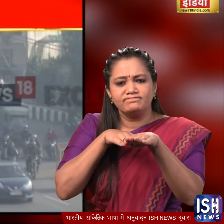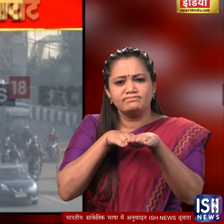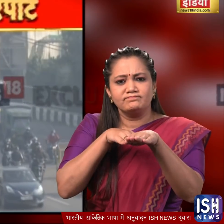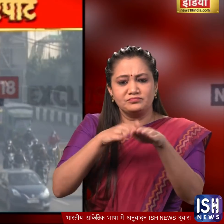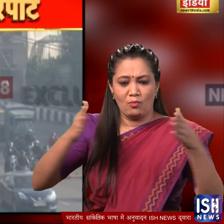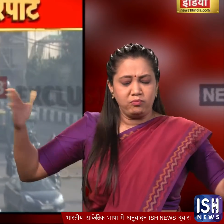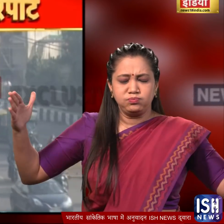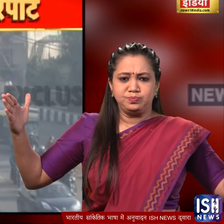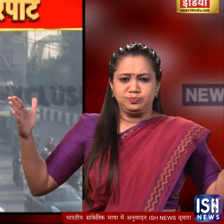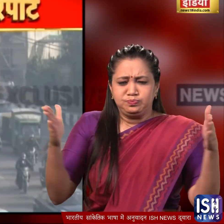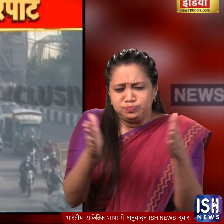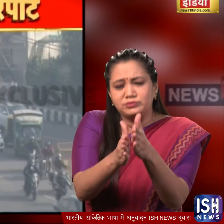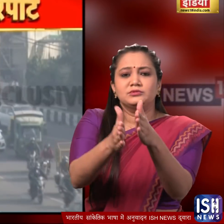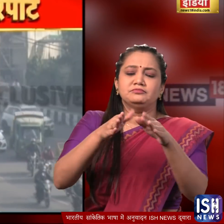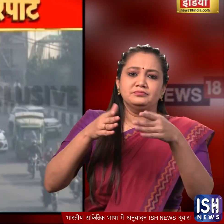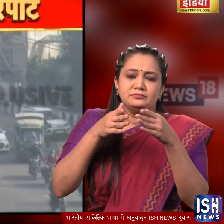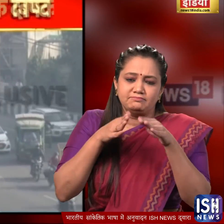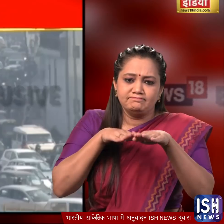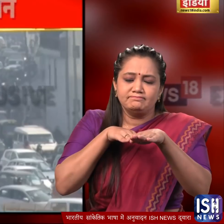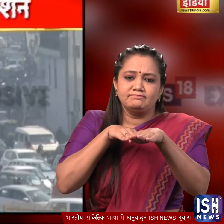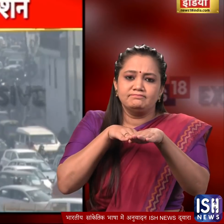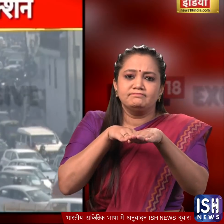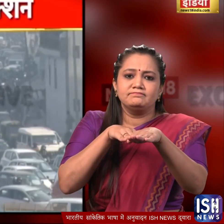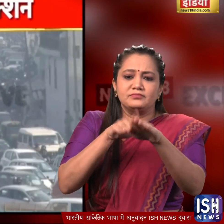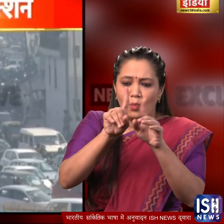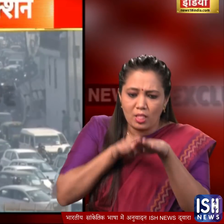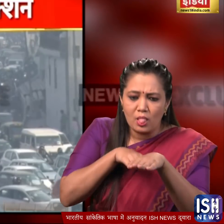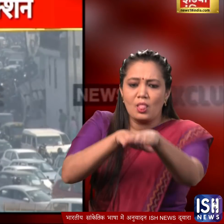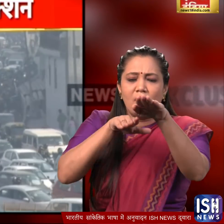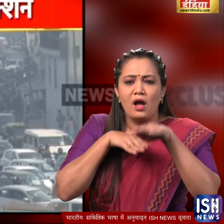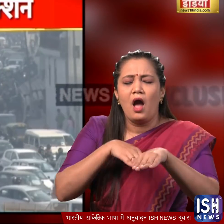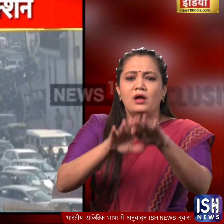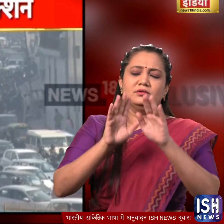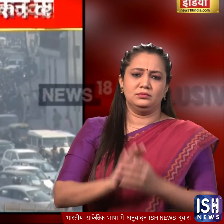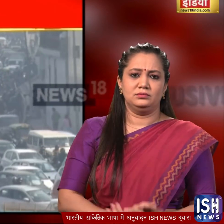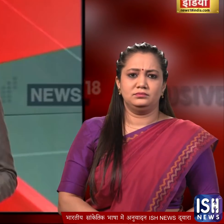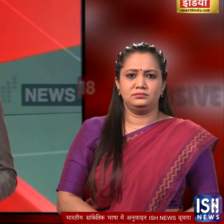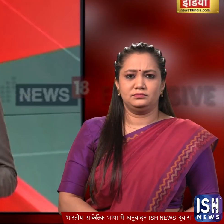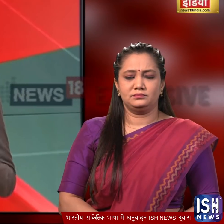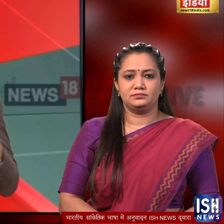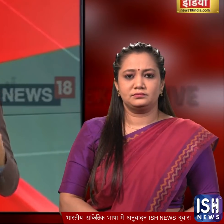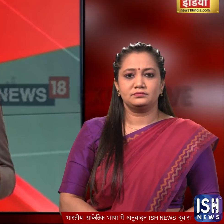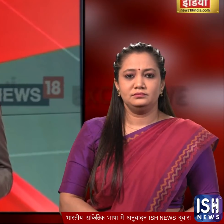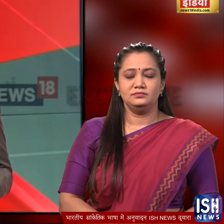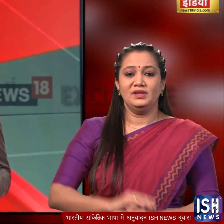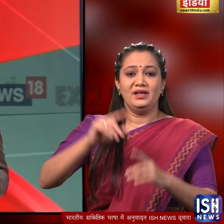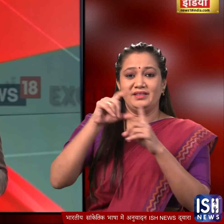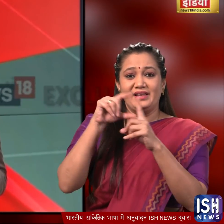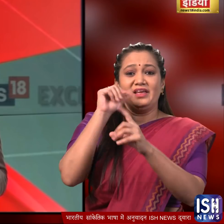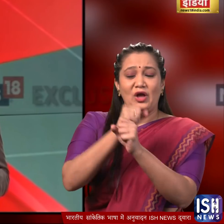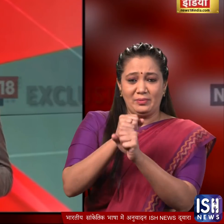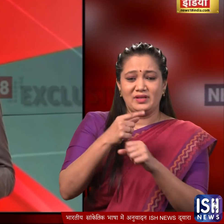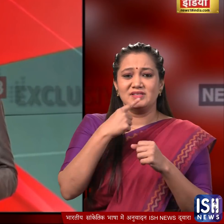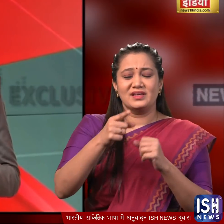वजह से चौड़ी सड़क संकरे रास्ते में तब्दील हो चुकी थी और बड़ी संख्या में गाड़ियों को वहां से गुजरना था। इस बीच केंद्र सरकार ने